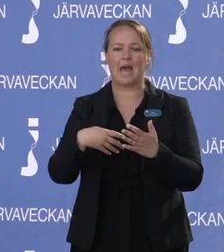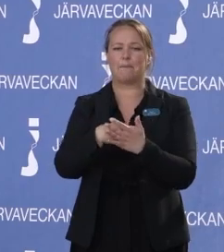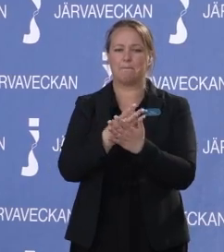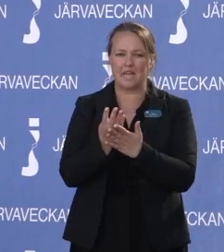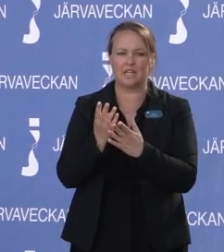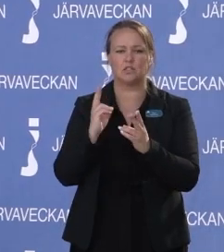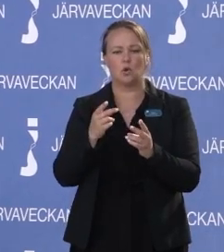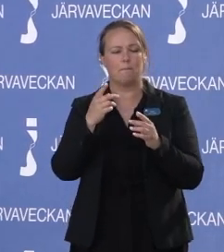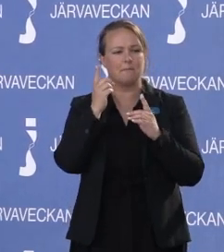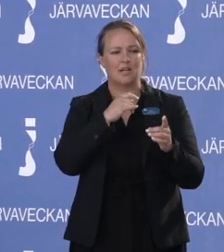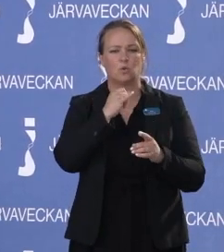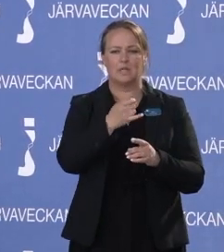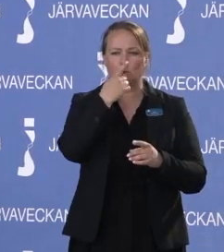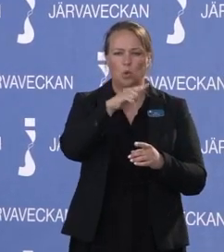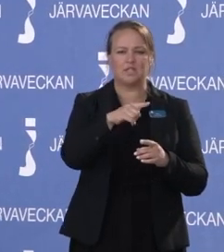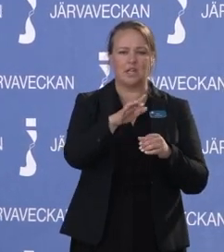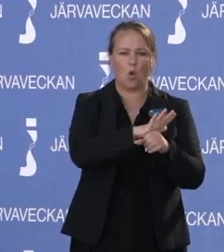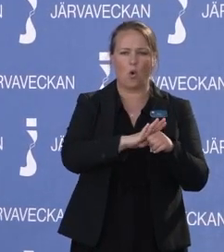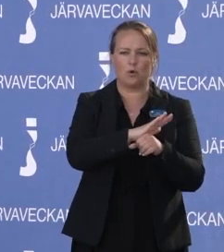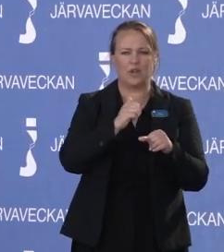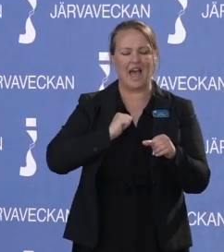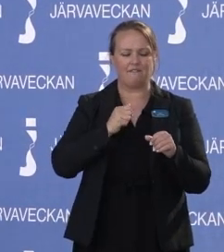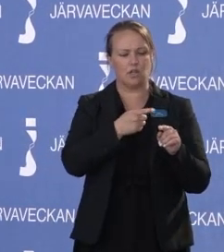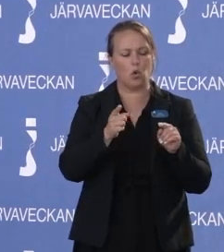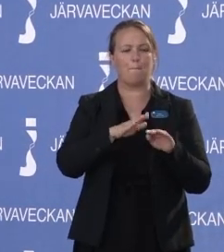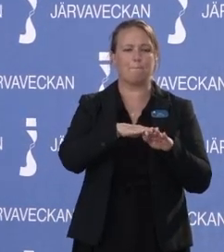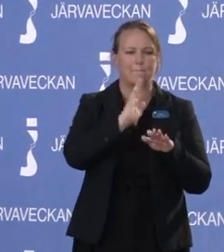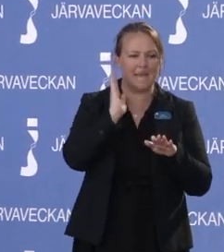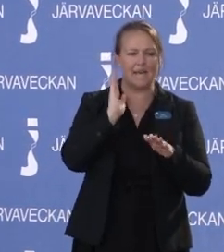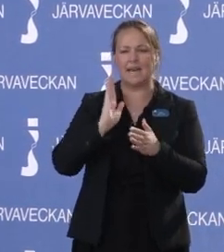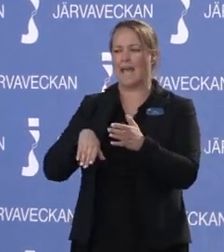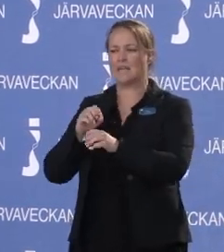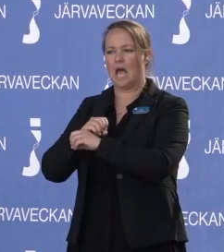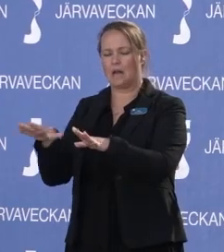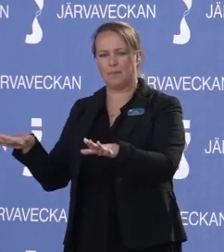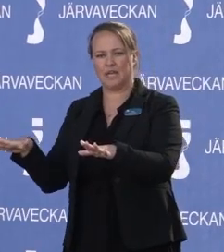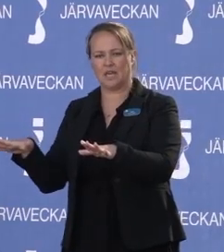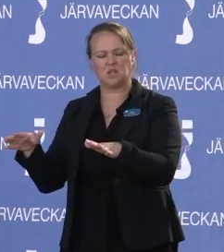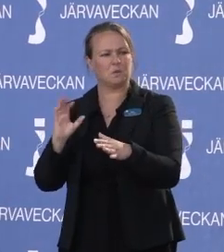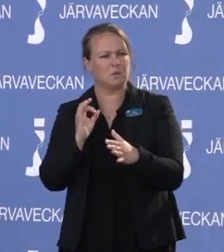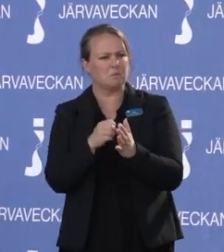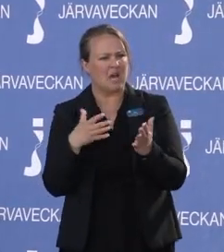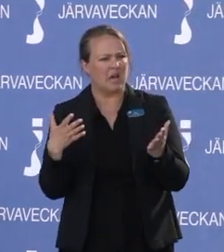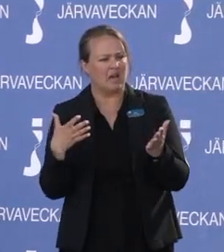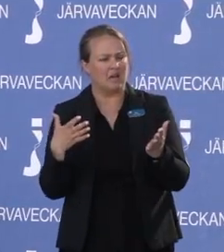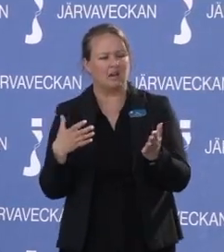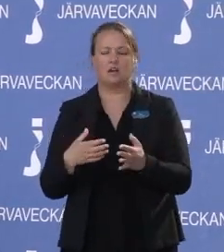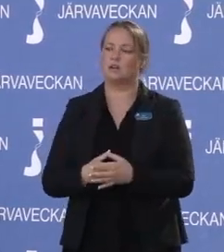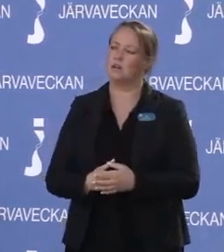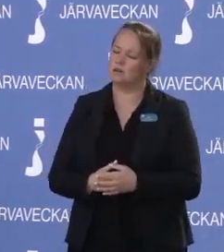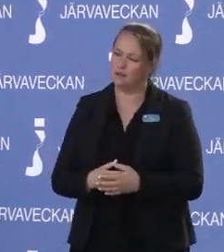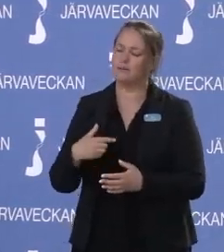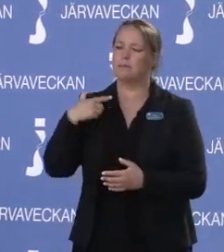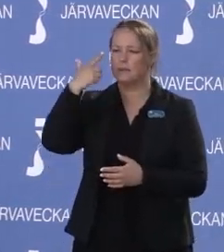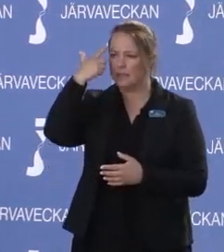människor i utsatta områden använder mer än allmänheten. Varför är det så, tror du? Jag tror